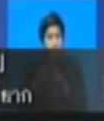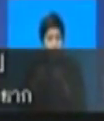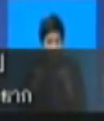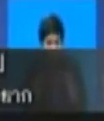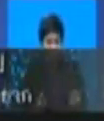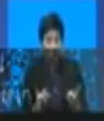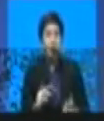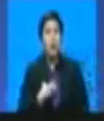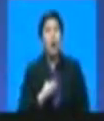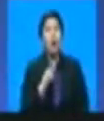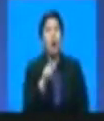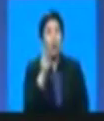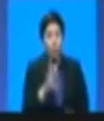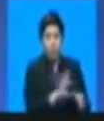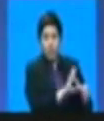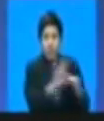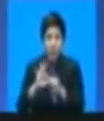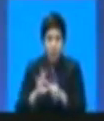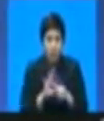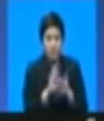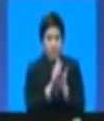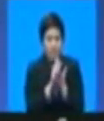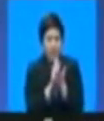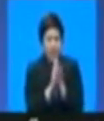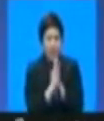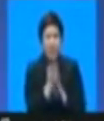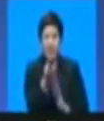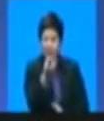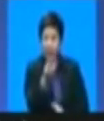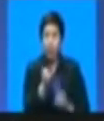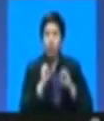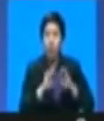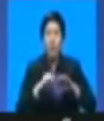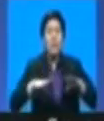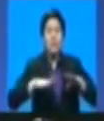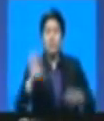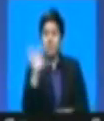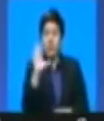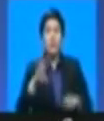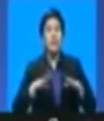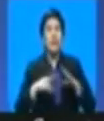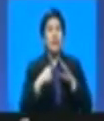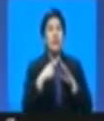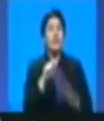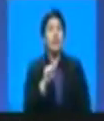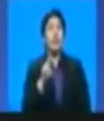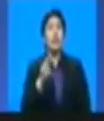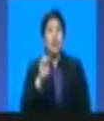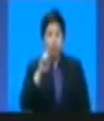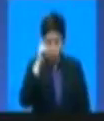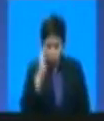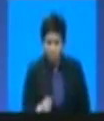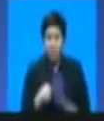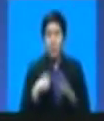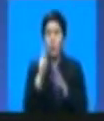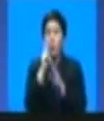เนื่องจากยังมีบางกลุ่มที่มุ่งแต่จะรักษาผลประโยชน์ตนเองขอให้ประชาชนช่วยกันอดทนรัฐบาลนี้จะปฏิรูปในระย